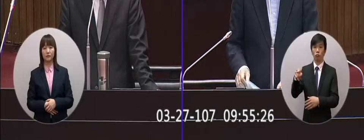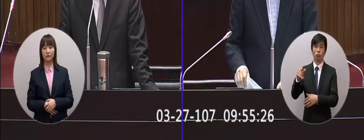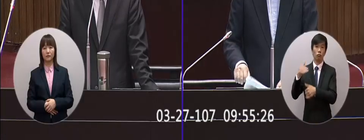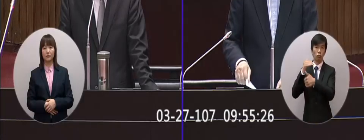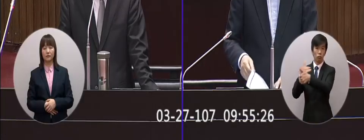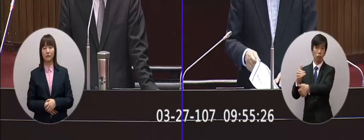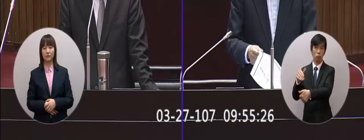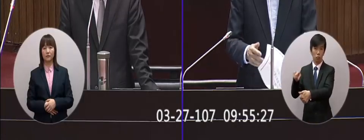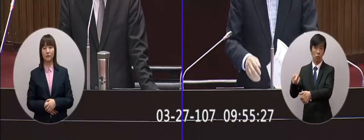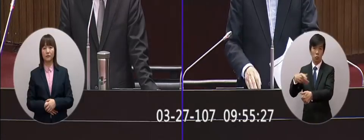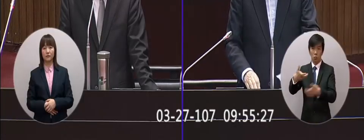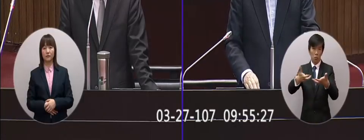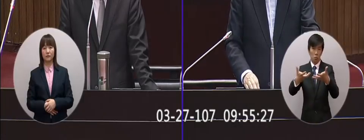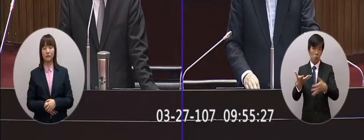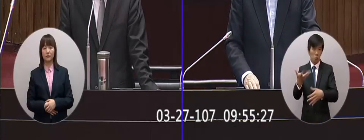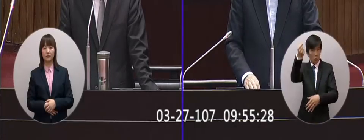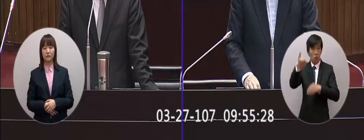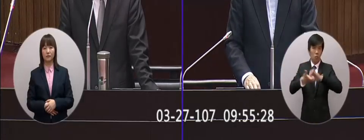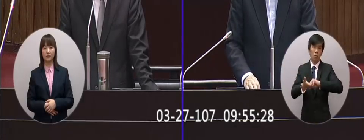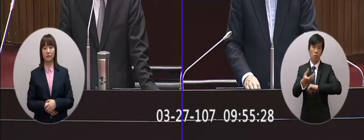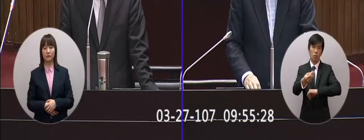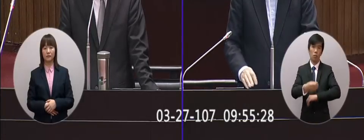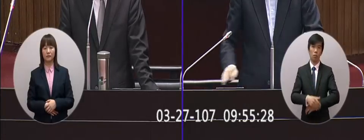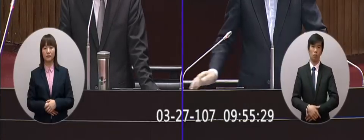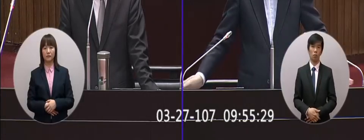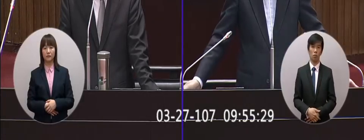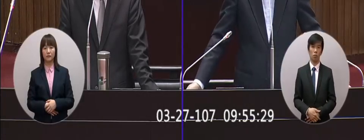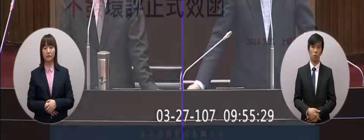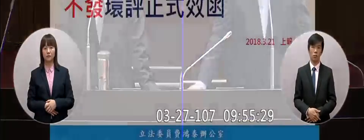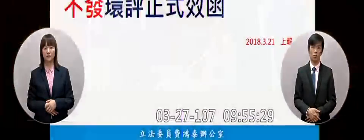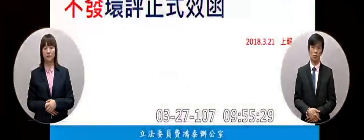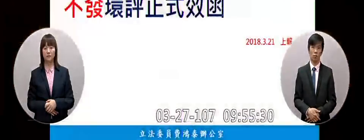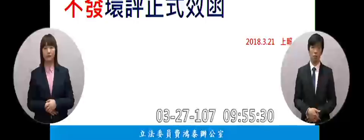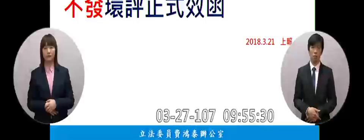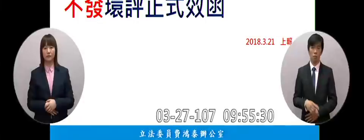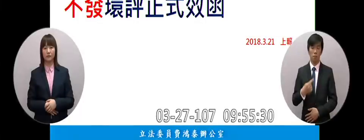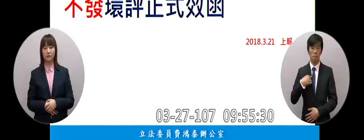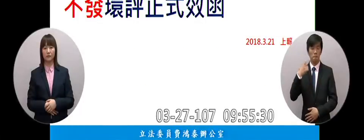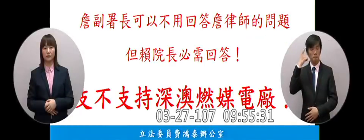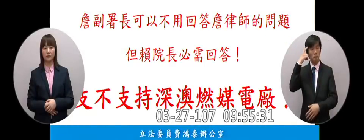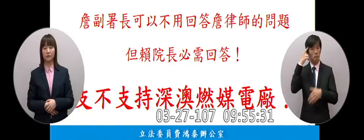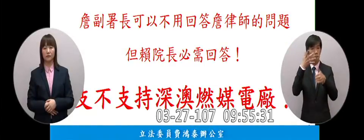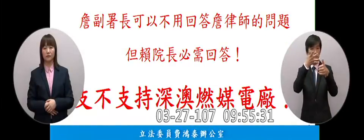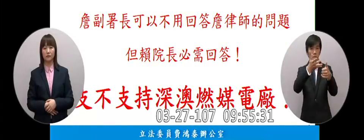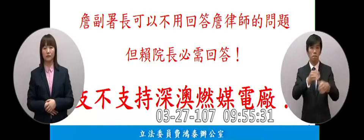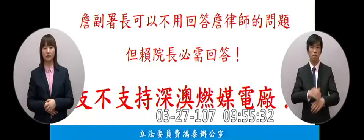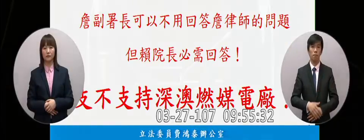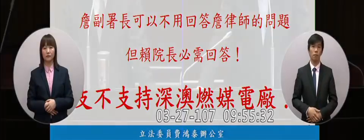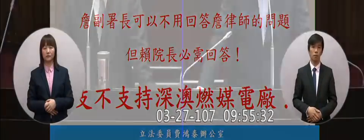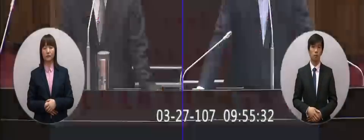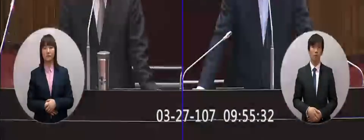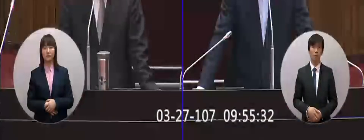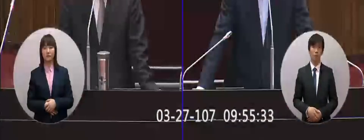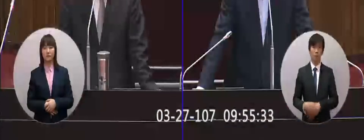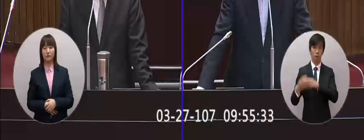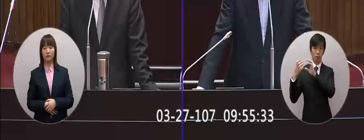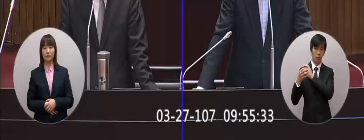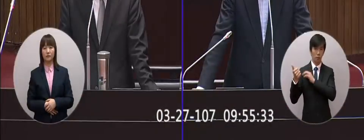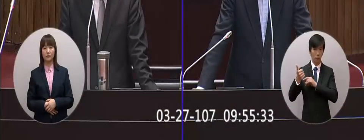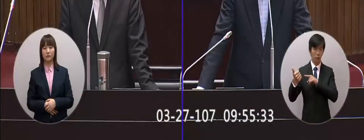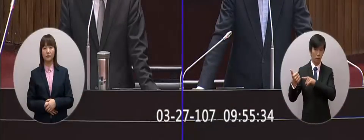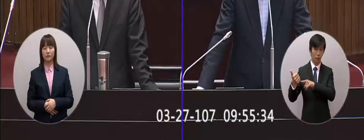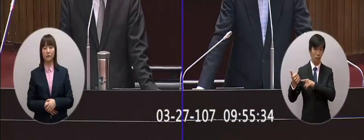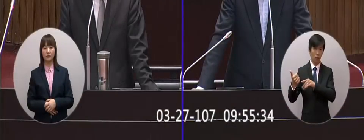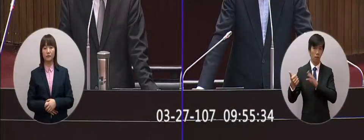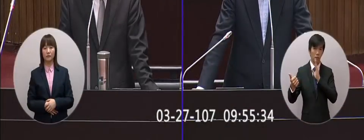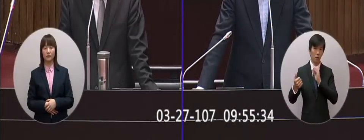可能决定这个事情哈。我就是要想要请问了哈，詹顺贵到底是詹顺